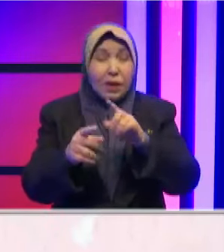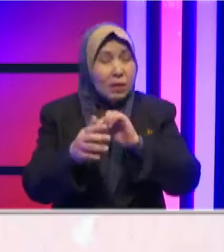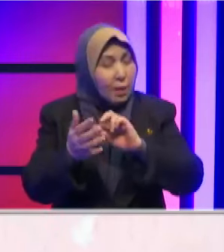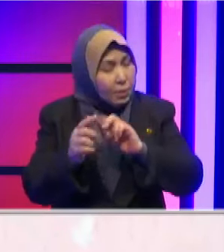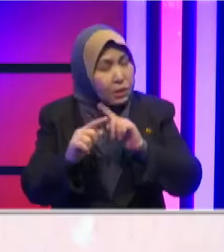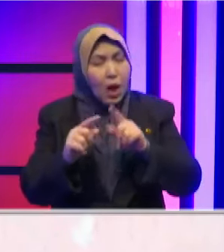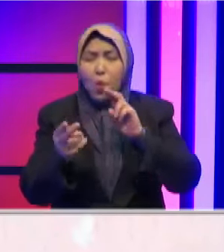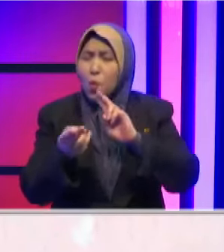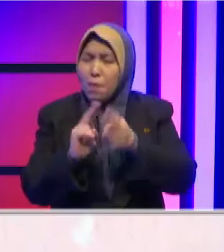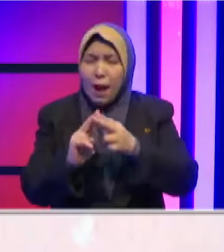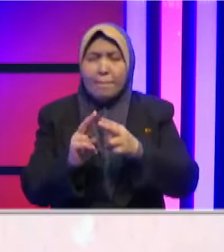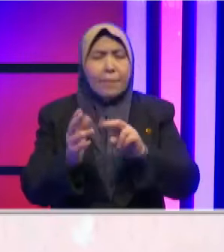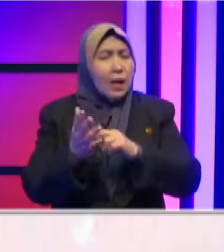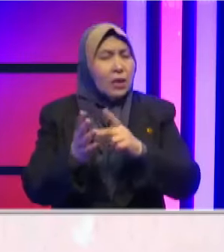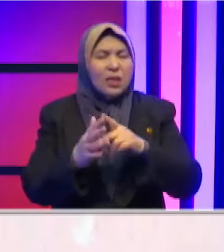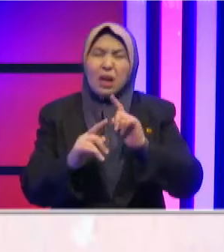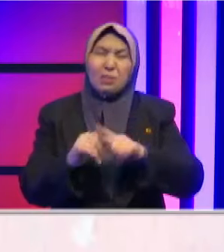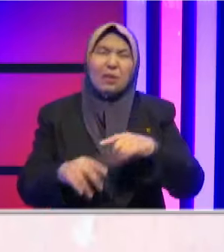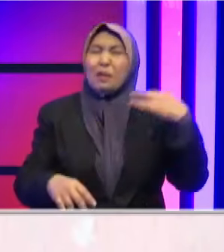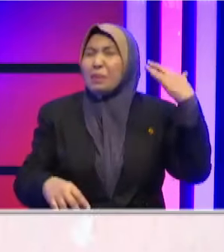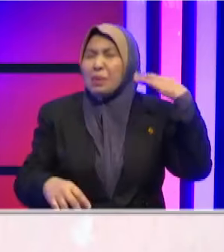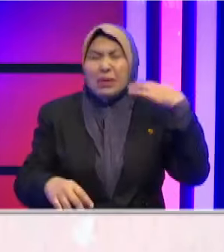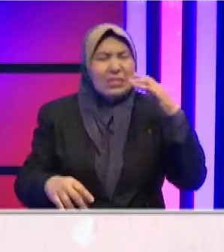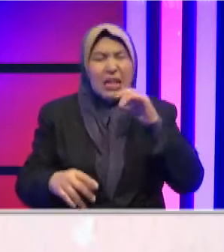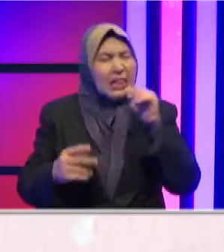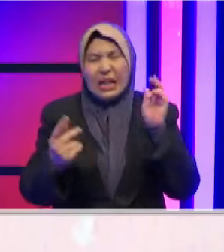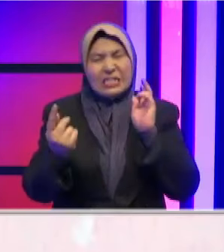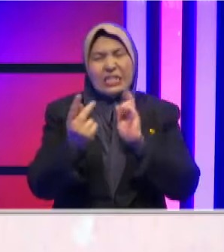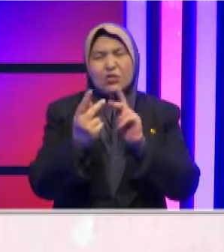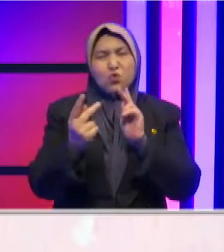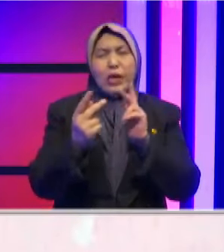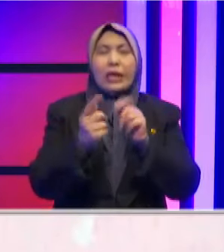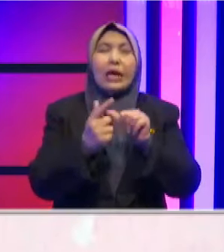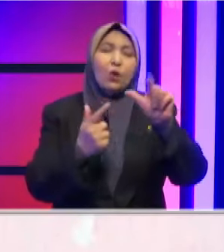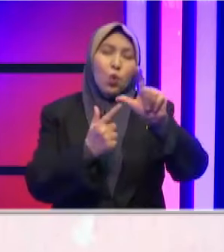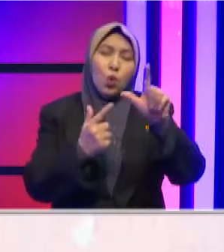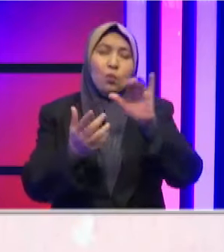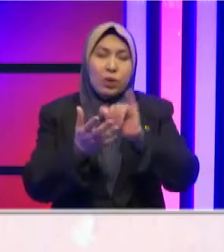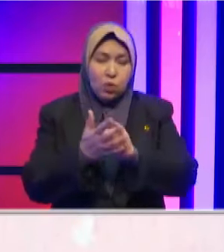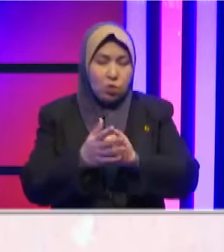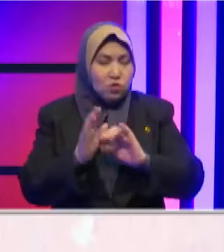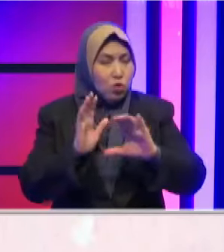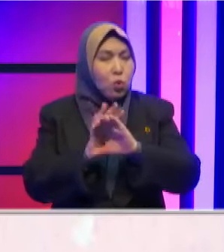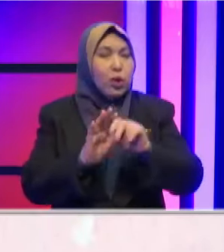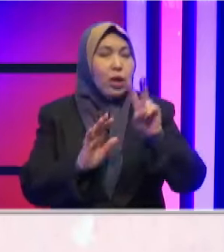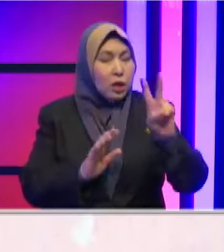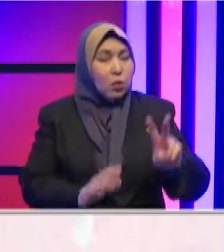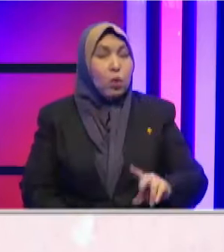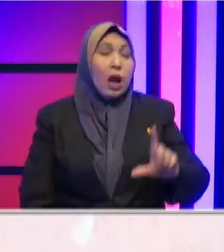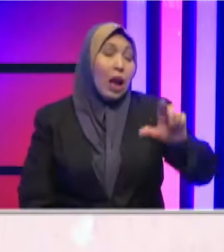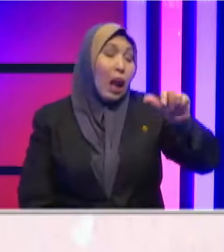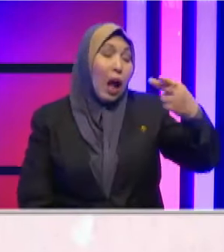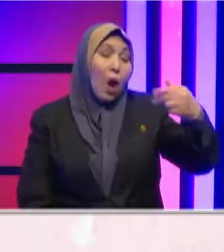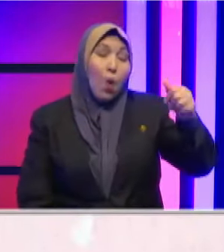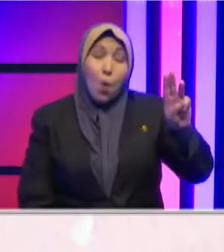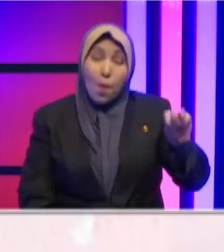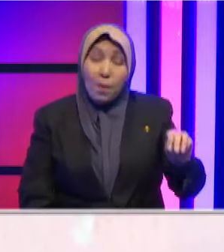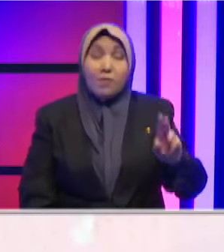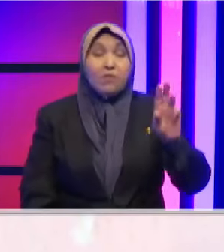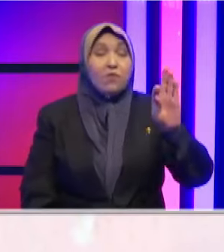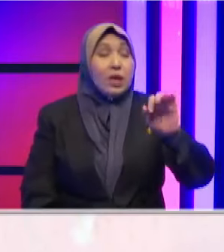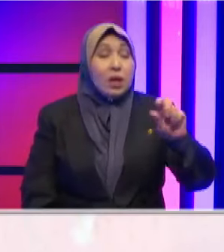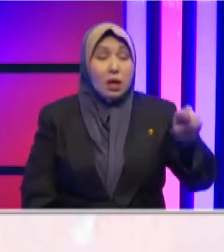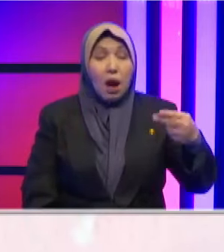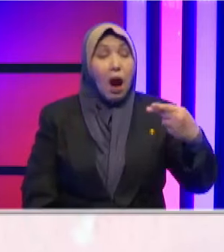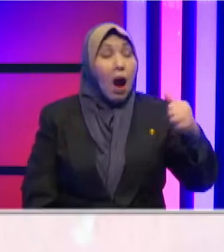makna tapi bunyinya tidak sesuai lah dengan huruf-huruf tersebut Contoh juga yang kedua lehum viha jangan